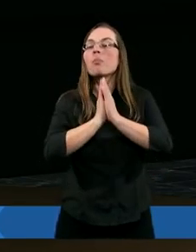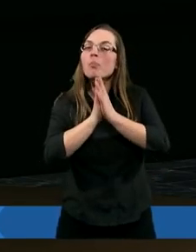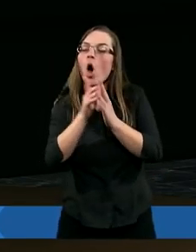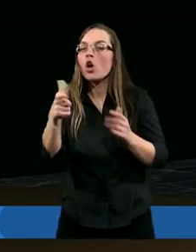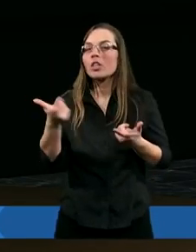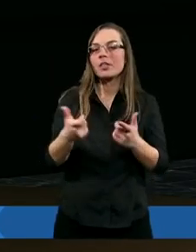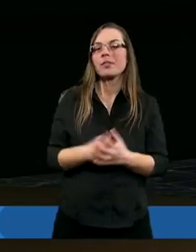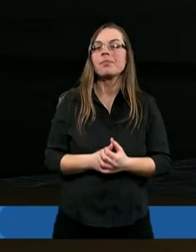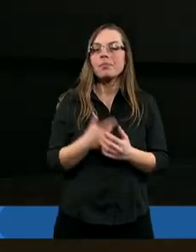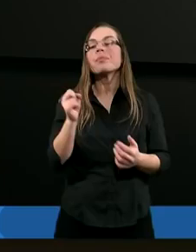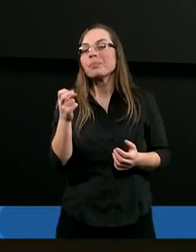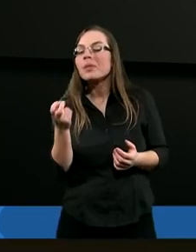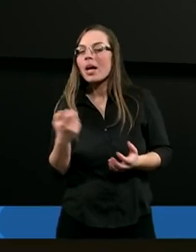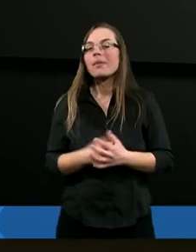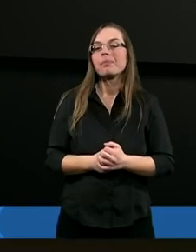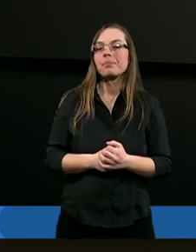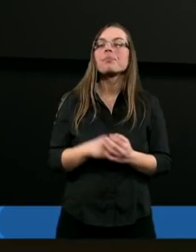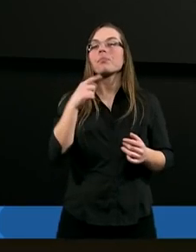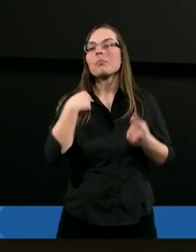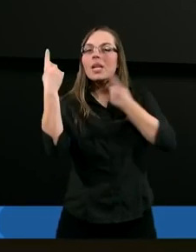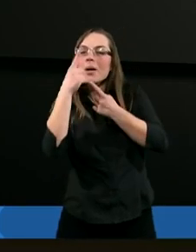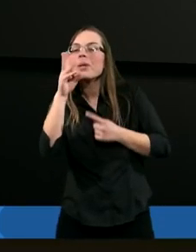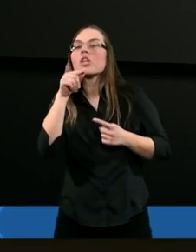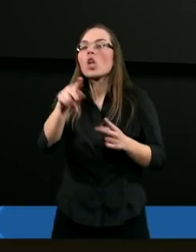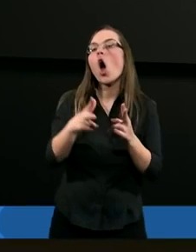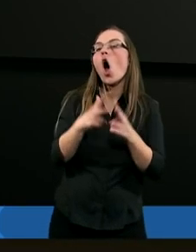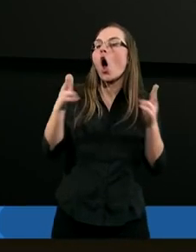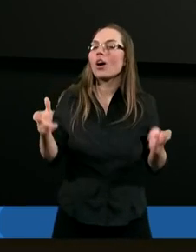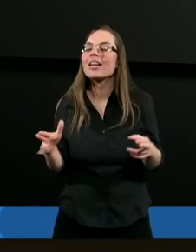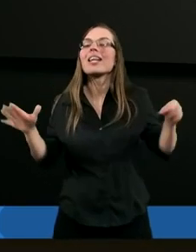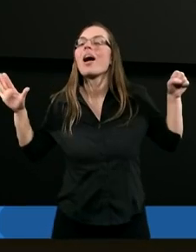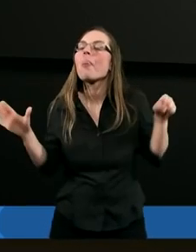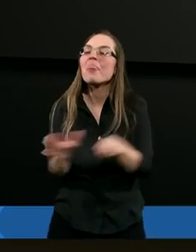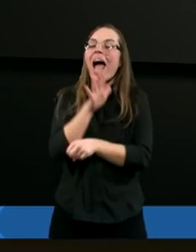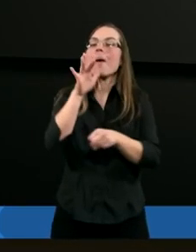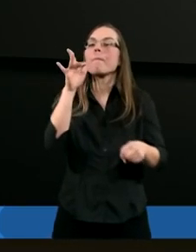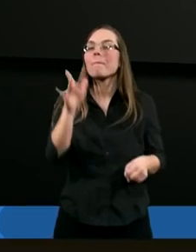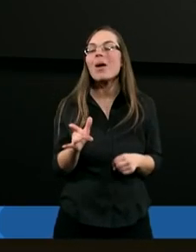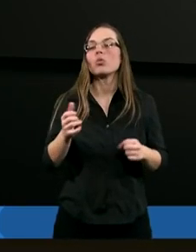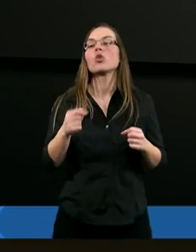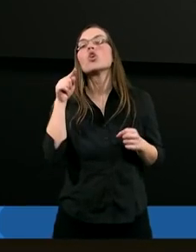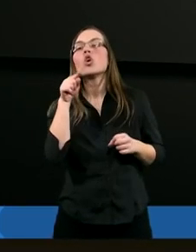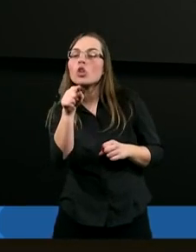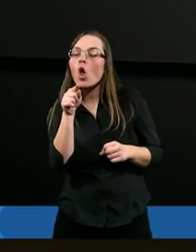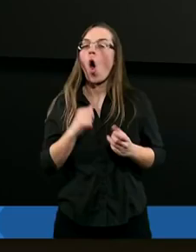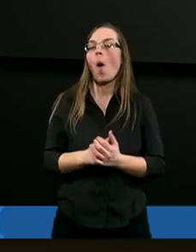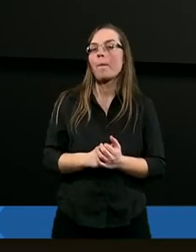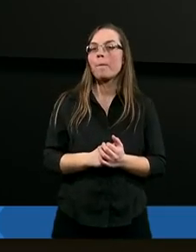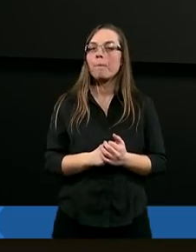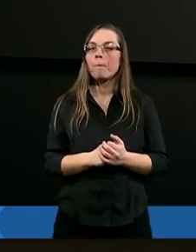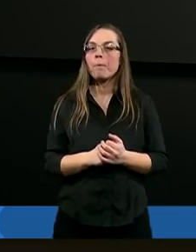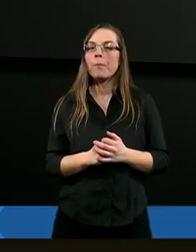prosić. Ja myślę, że to określenie napełnione to